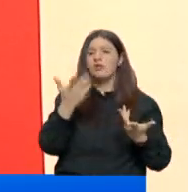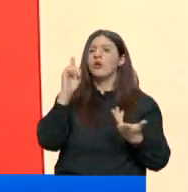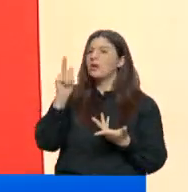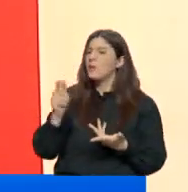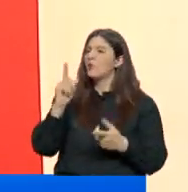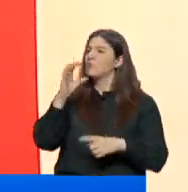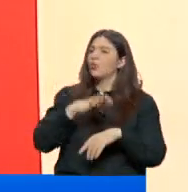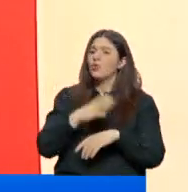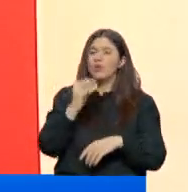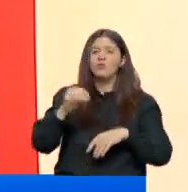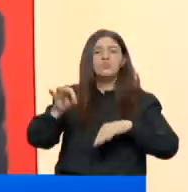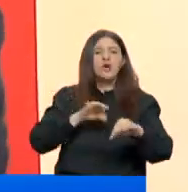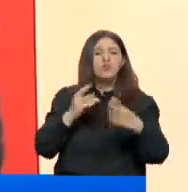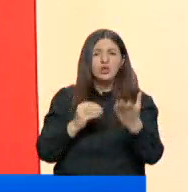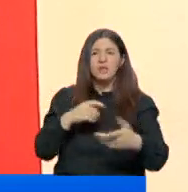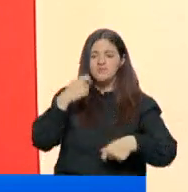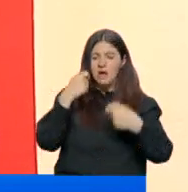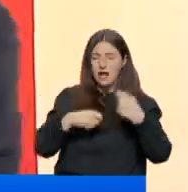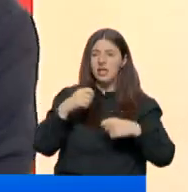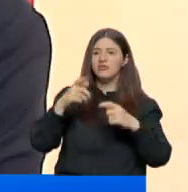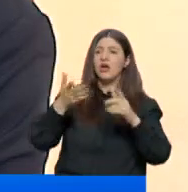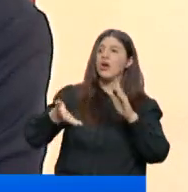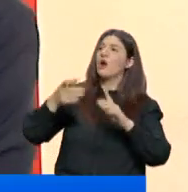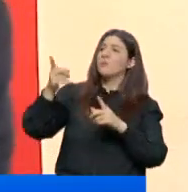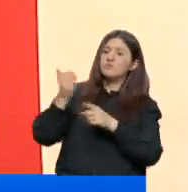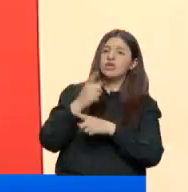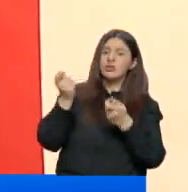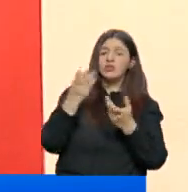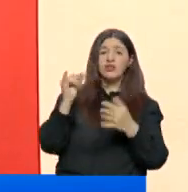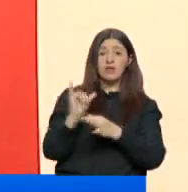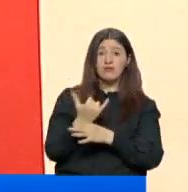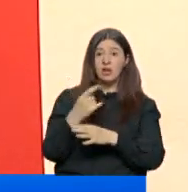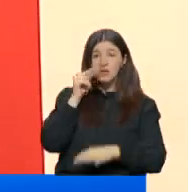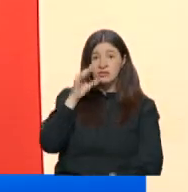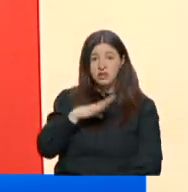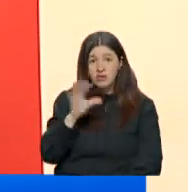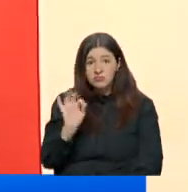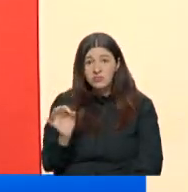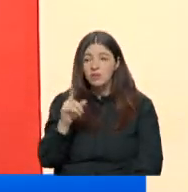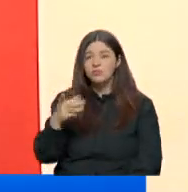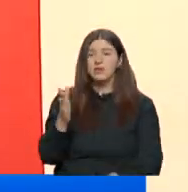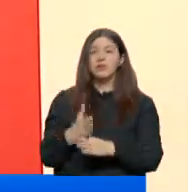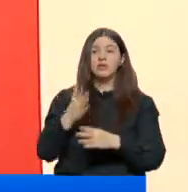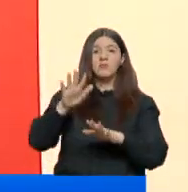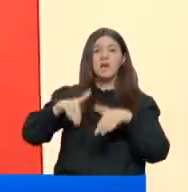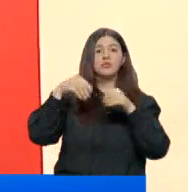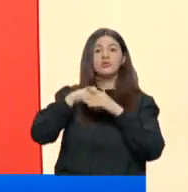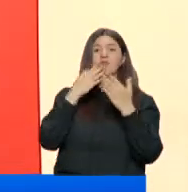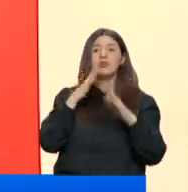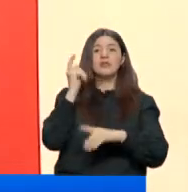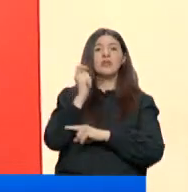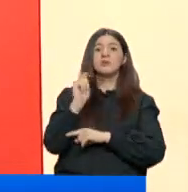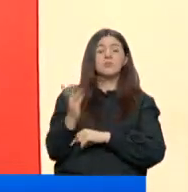yapan, doktorluk yapan, mühendislik yapan, bankalarda, plazalarda çalışan ne kadar yetenekli insanlarımız var değil mi? Bunlar niye parlamentoda yoklar, niye